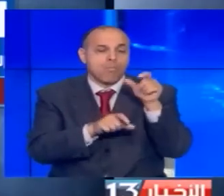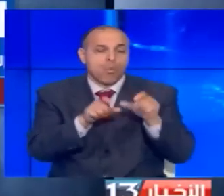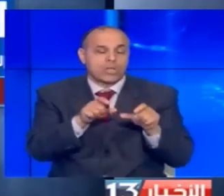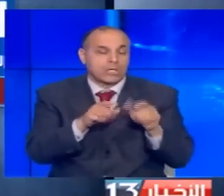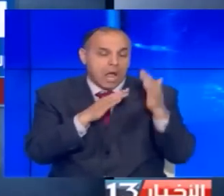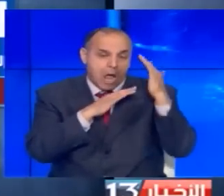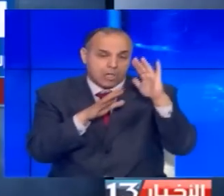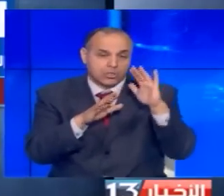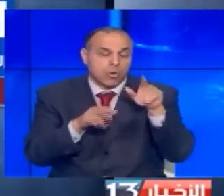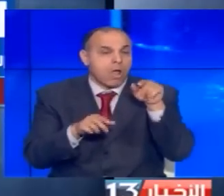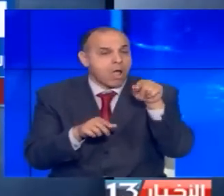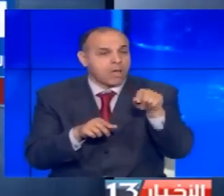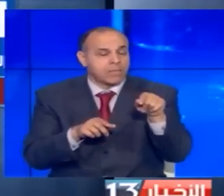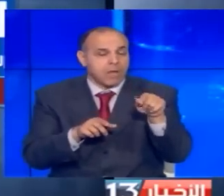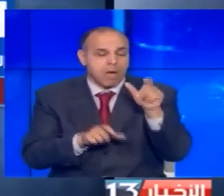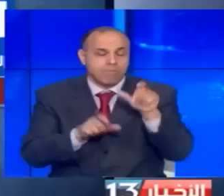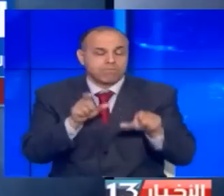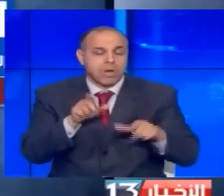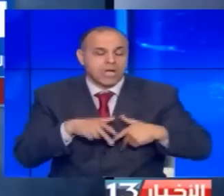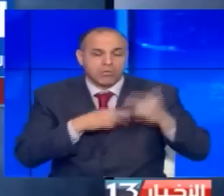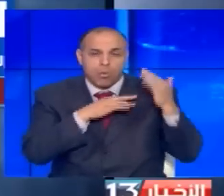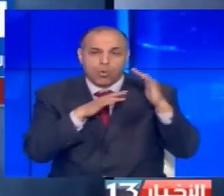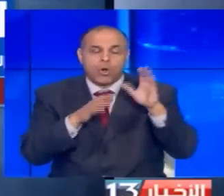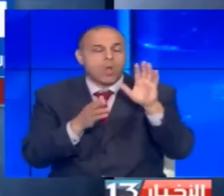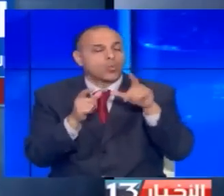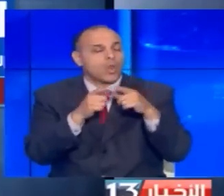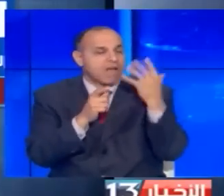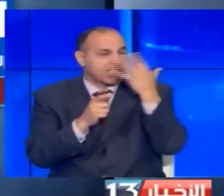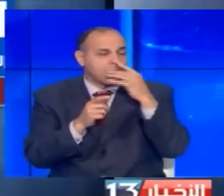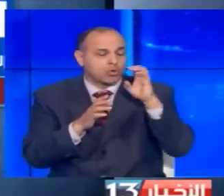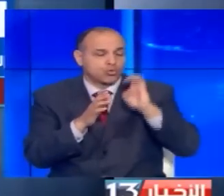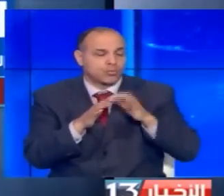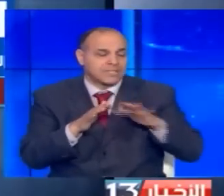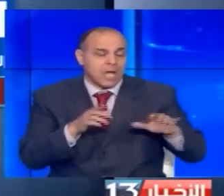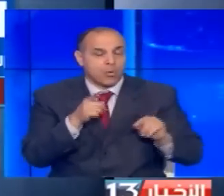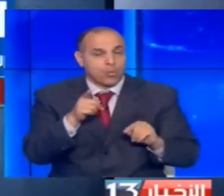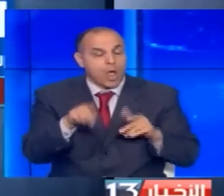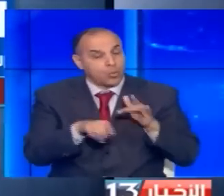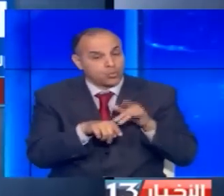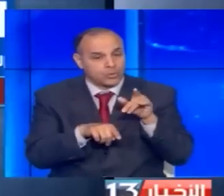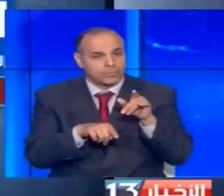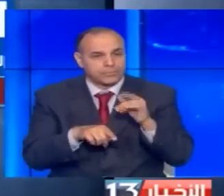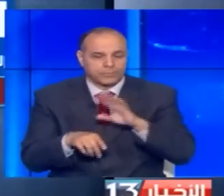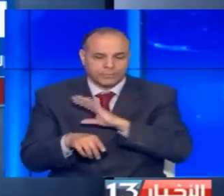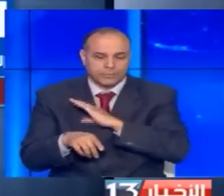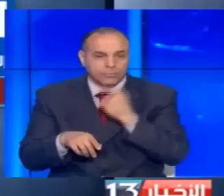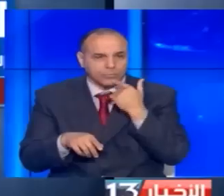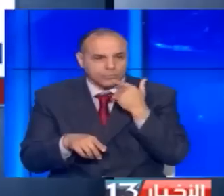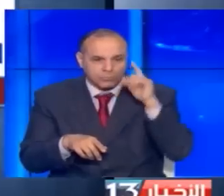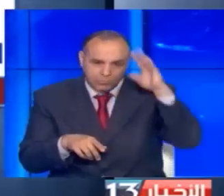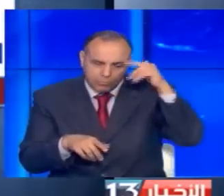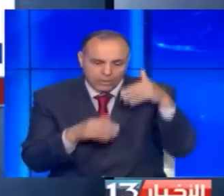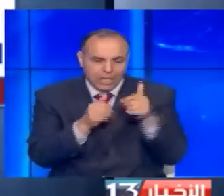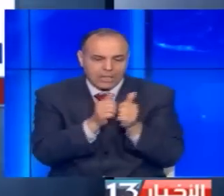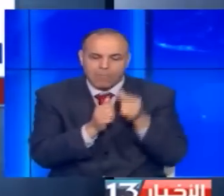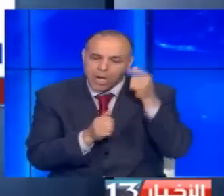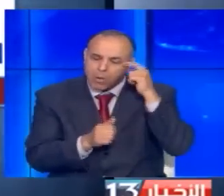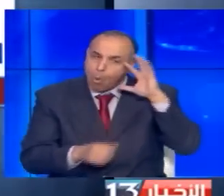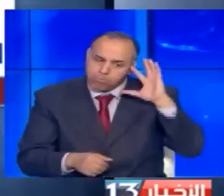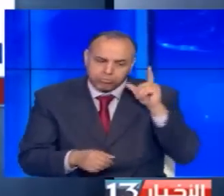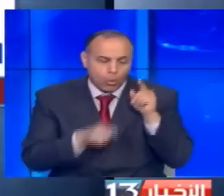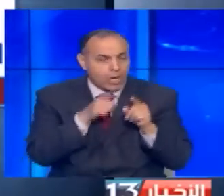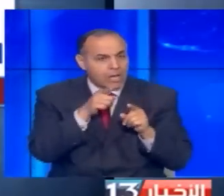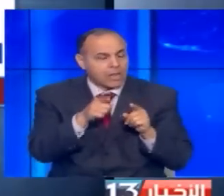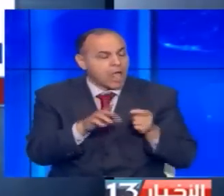المواطنين بما في ذلك المهاجرين من دول إفريقية جنوب صحراوية، وبدورها نددت حركة النهضة بهذه